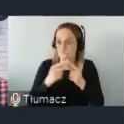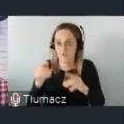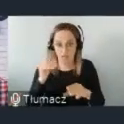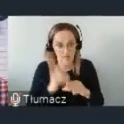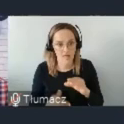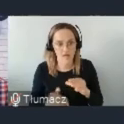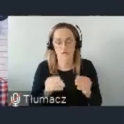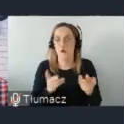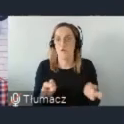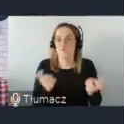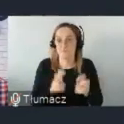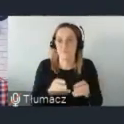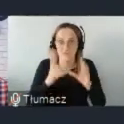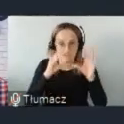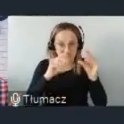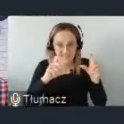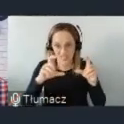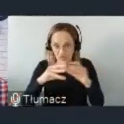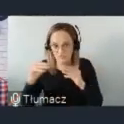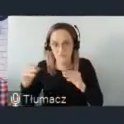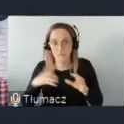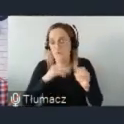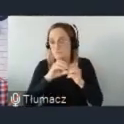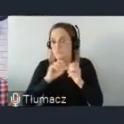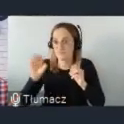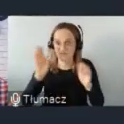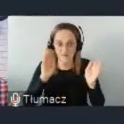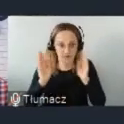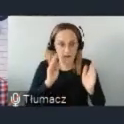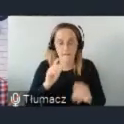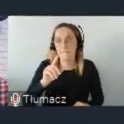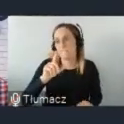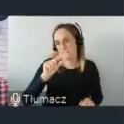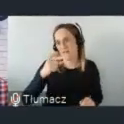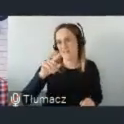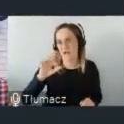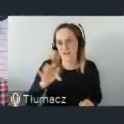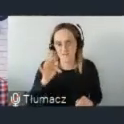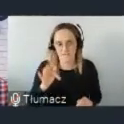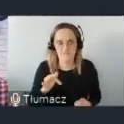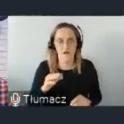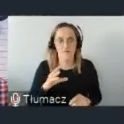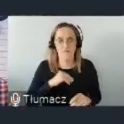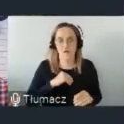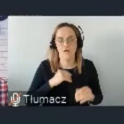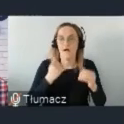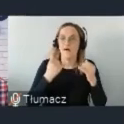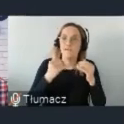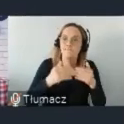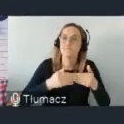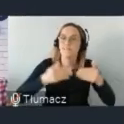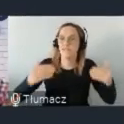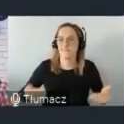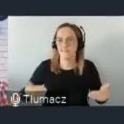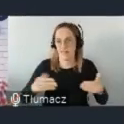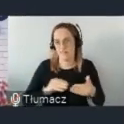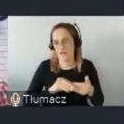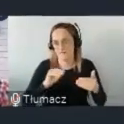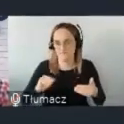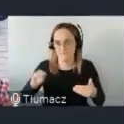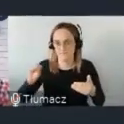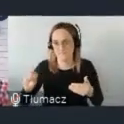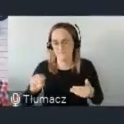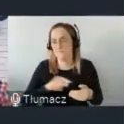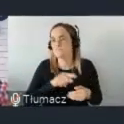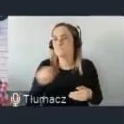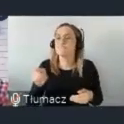otworzyć galerię zdjęć, przenieść na media społecznościowe, otworzyć PDF-a albo przenieść do kolejnej sceny. Dla tych z was, którzy